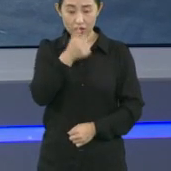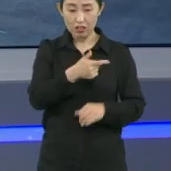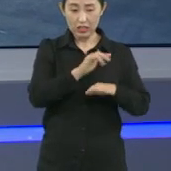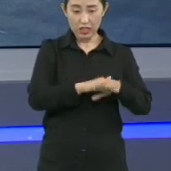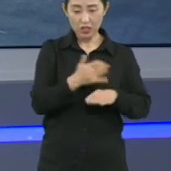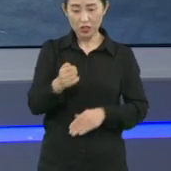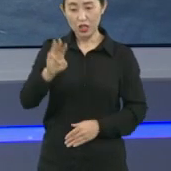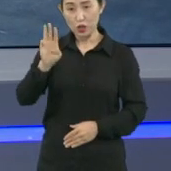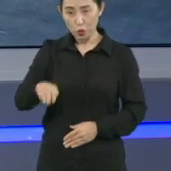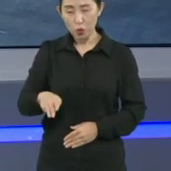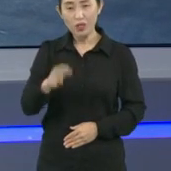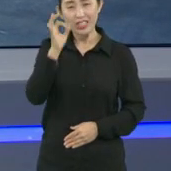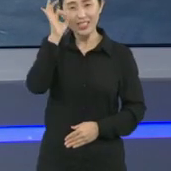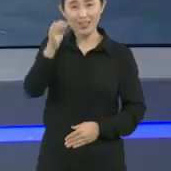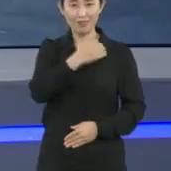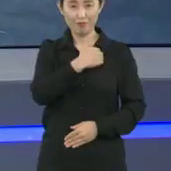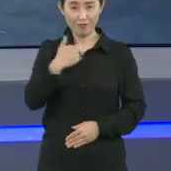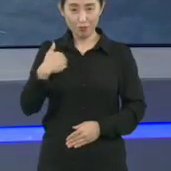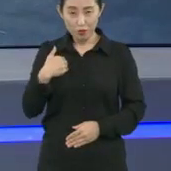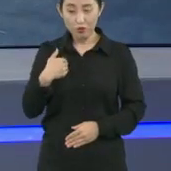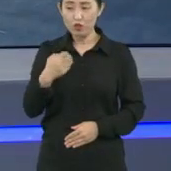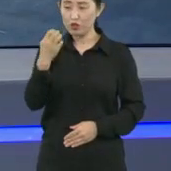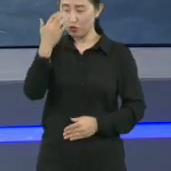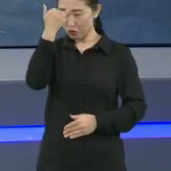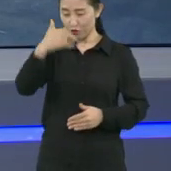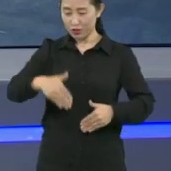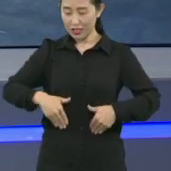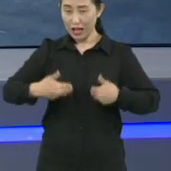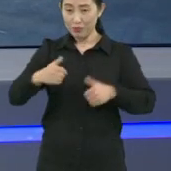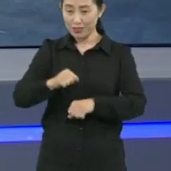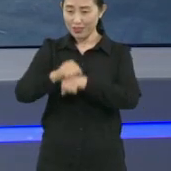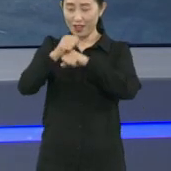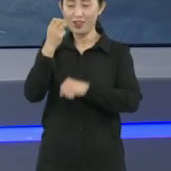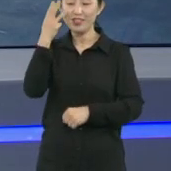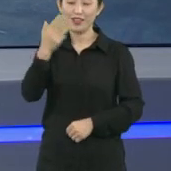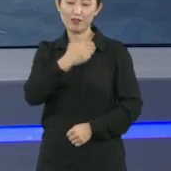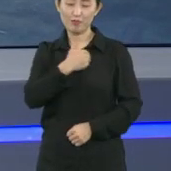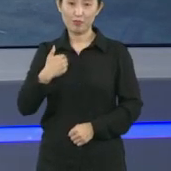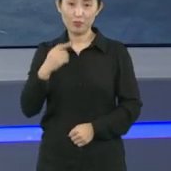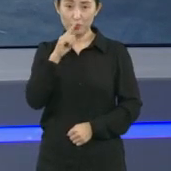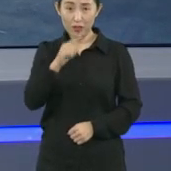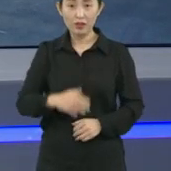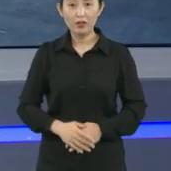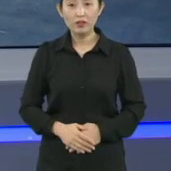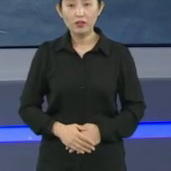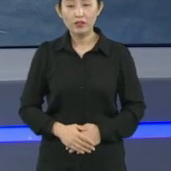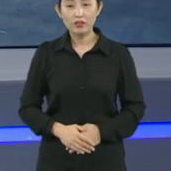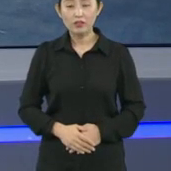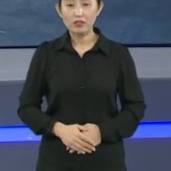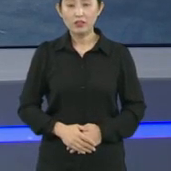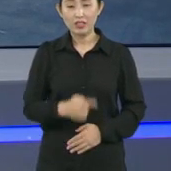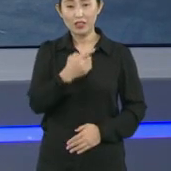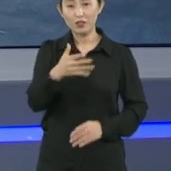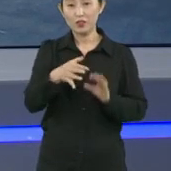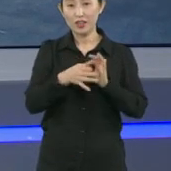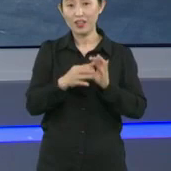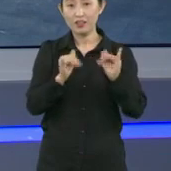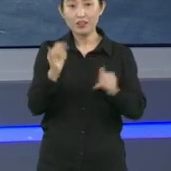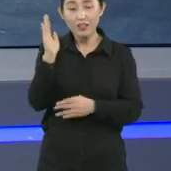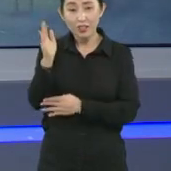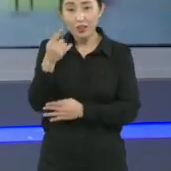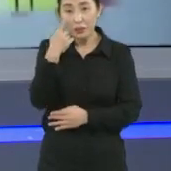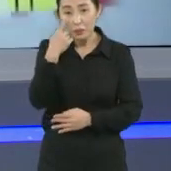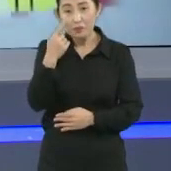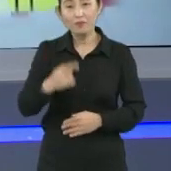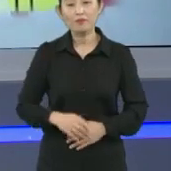대전과 세종은 10개월, 또 충남은 3개월 이상의 재고가 남아있다고 밝혔습니다. 이 소방 관계자의 말 함께 들어보시죠.